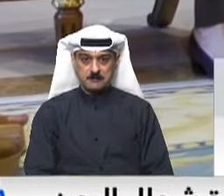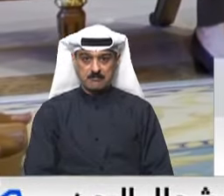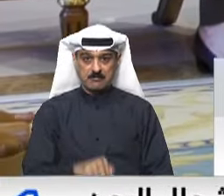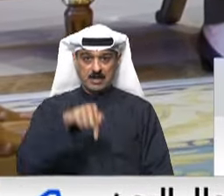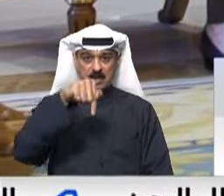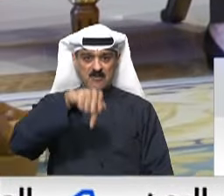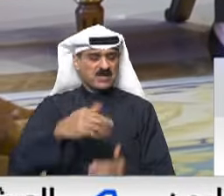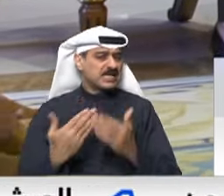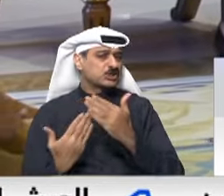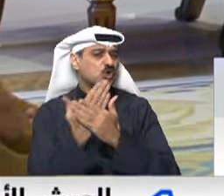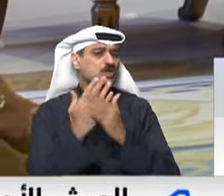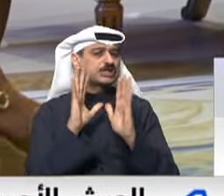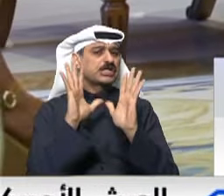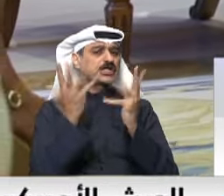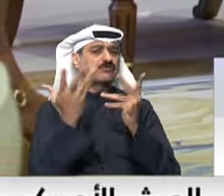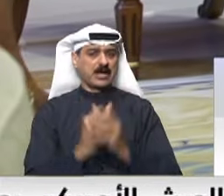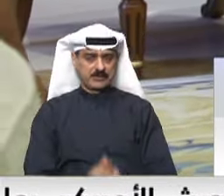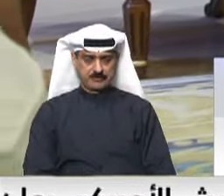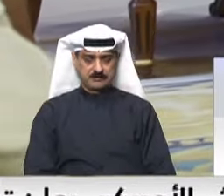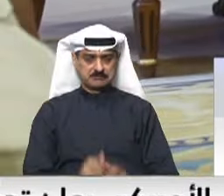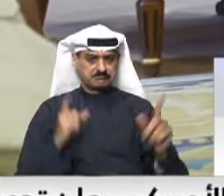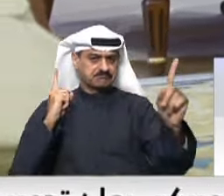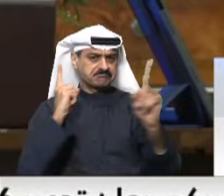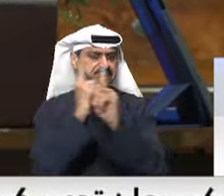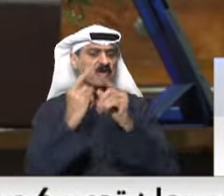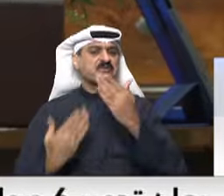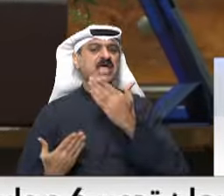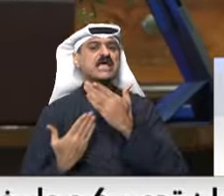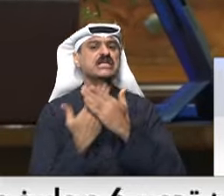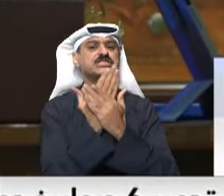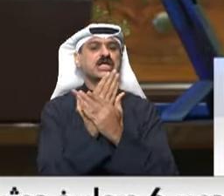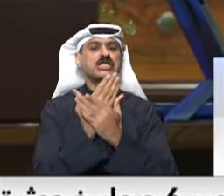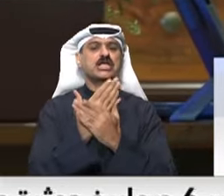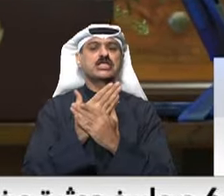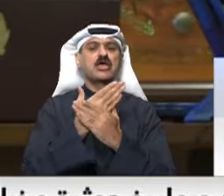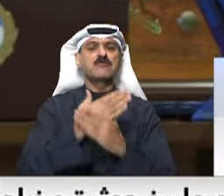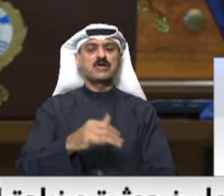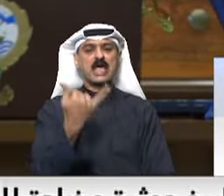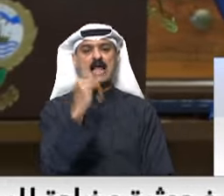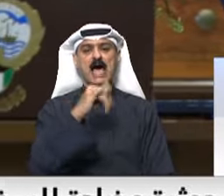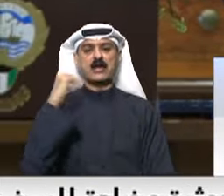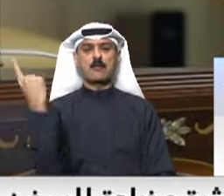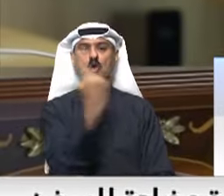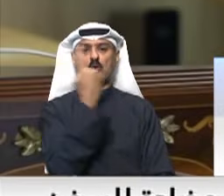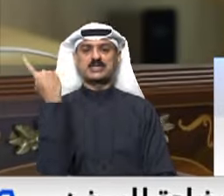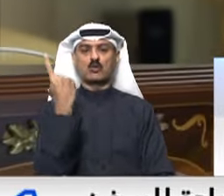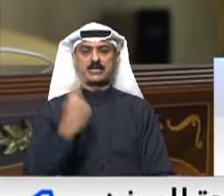المنطقه كما تناول اللقاء اخر المستجدات على الساحتين الاقليميه